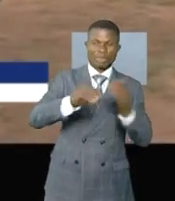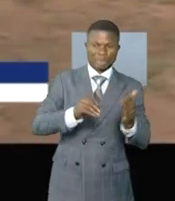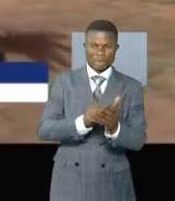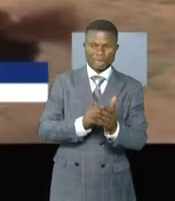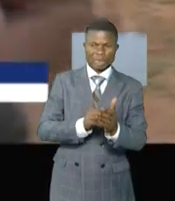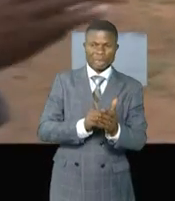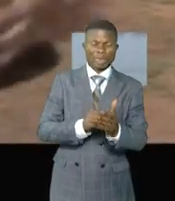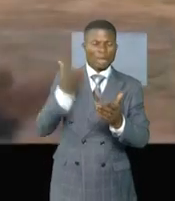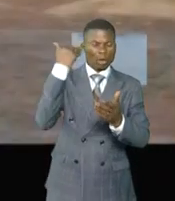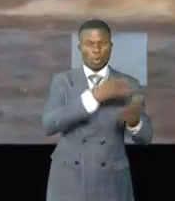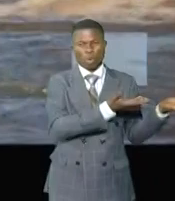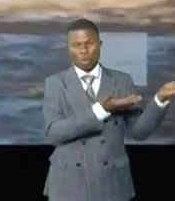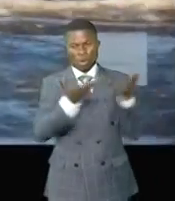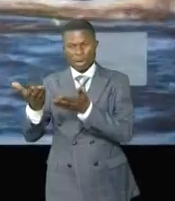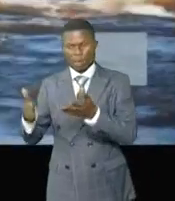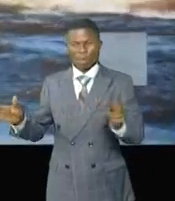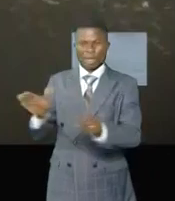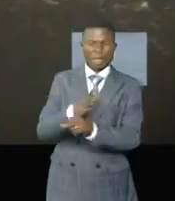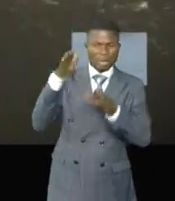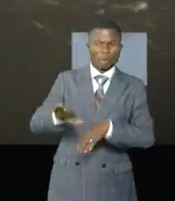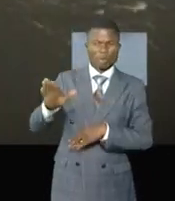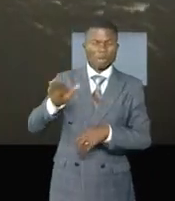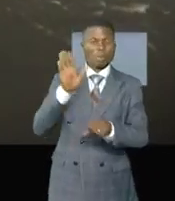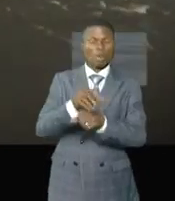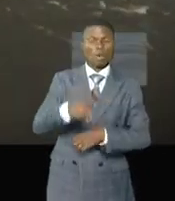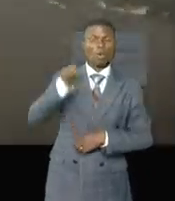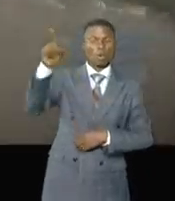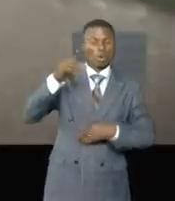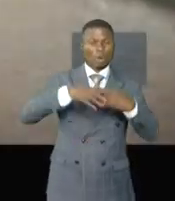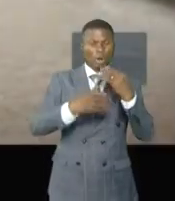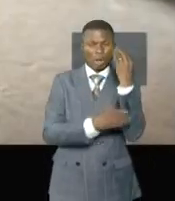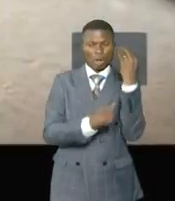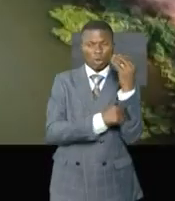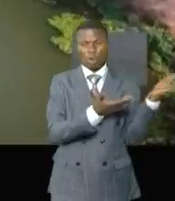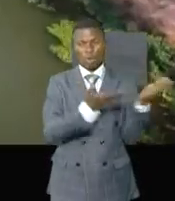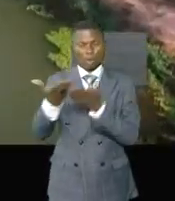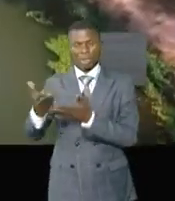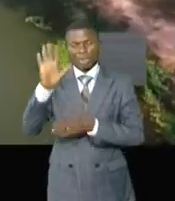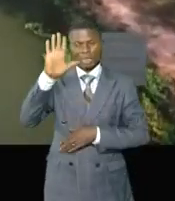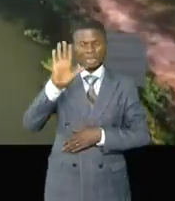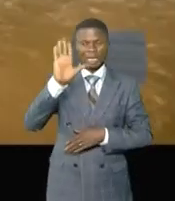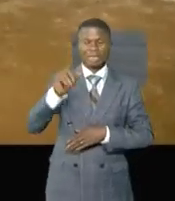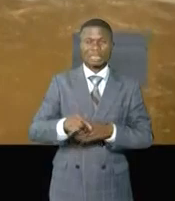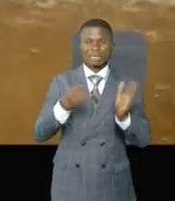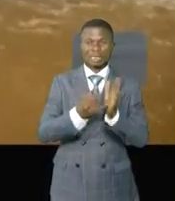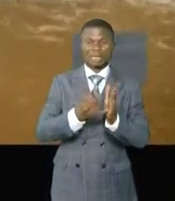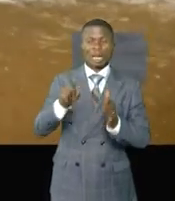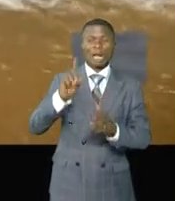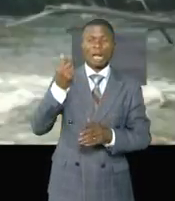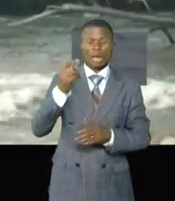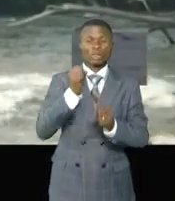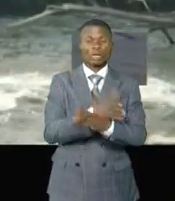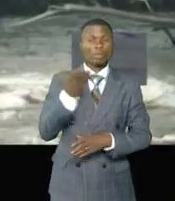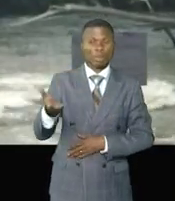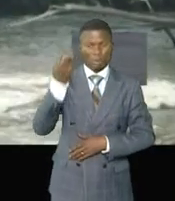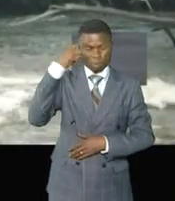faire venir l'eau maintenant pour renflouer le niveau du lac Tchad. Ça coûte des millions, pour rien que pour l'étude, il faut environ 5 à 6 millions. Nous avons l'argent cash, nous avons l'argent disponible pour